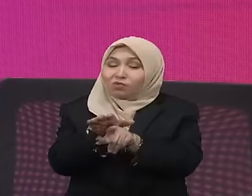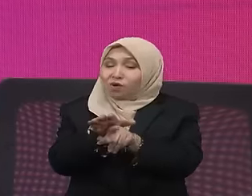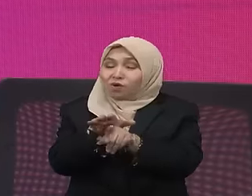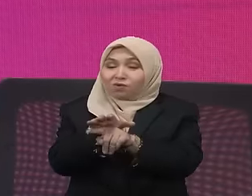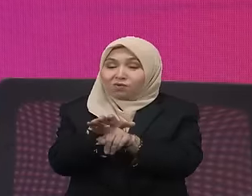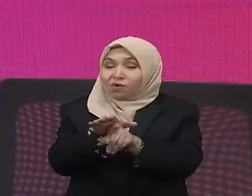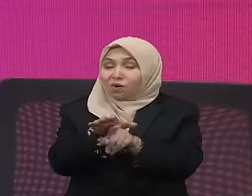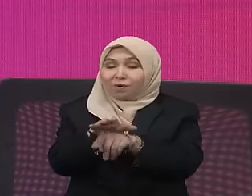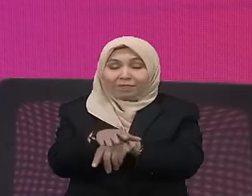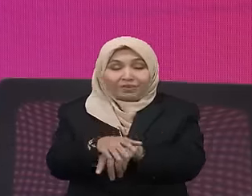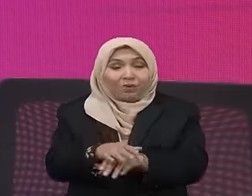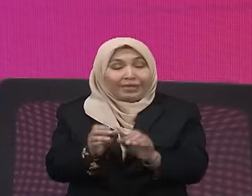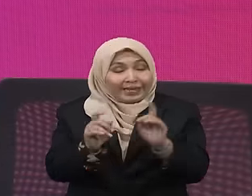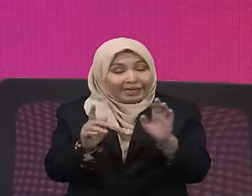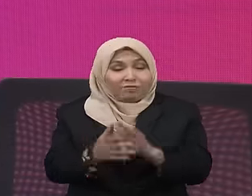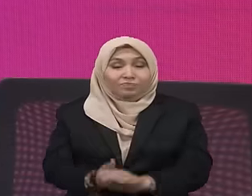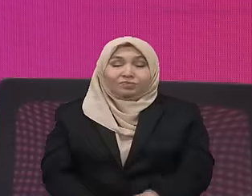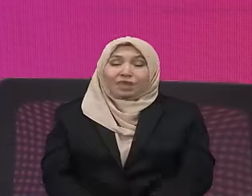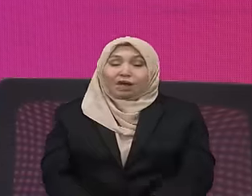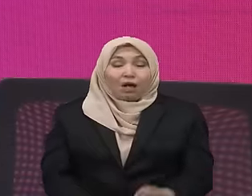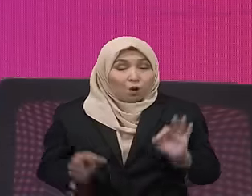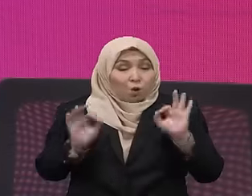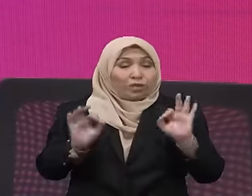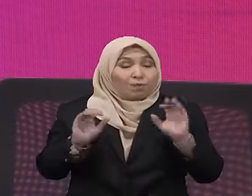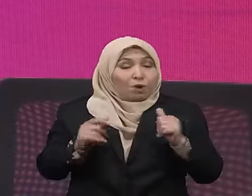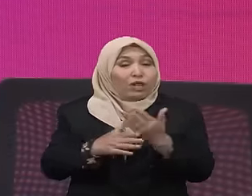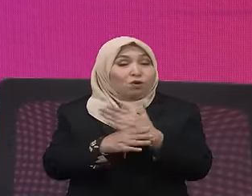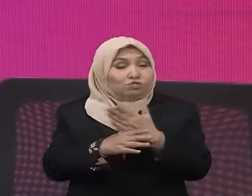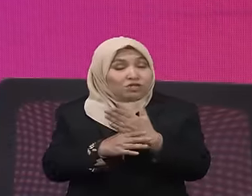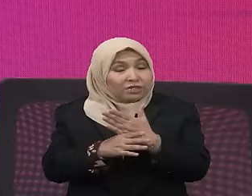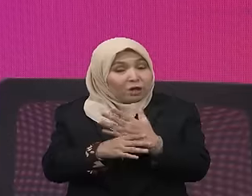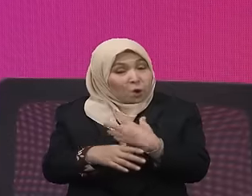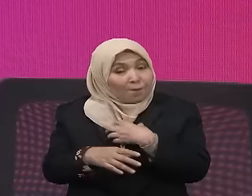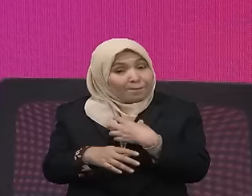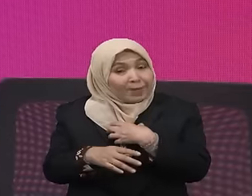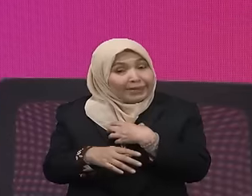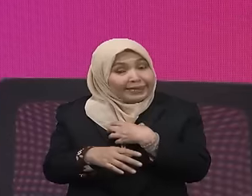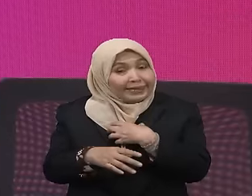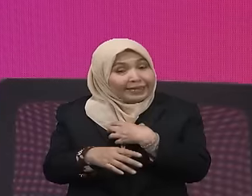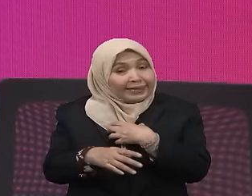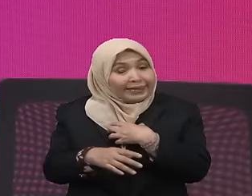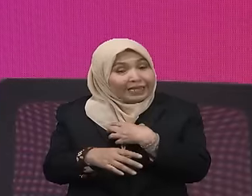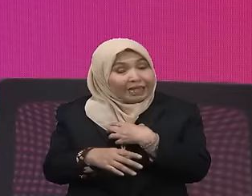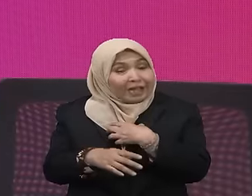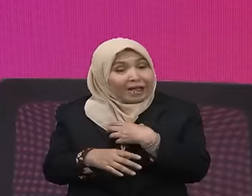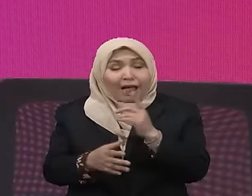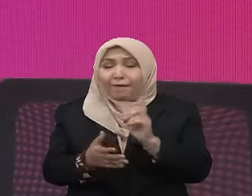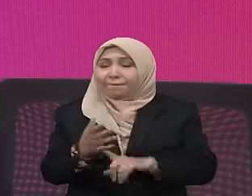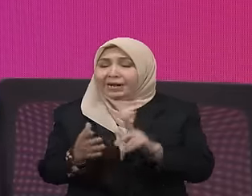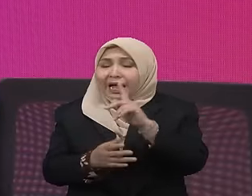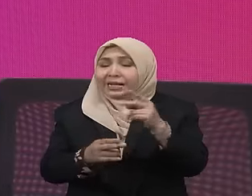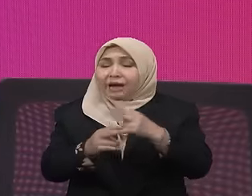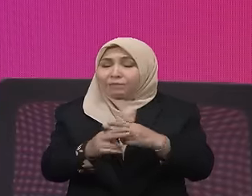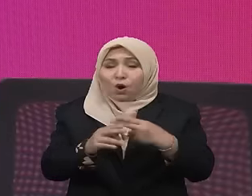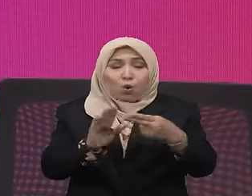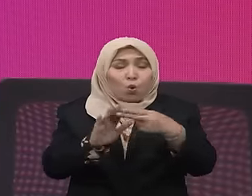Ha, kan? Okey. Boleh kongsikan di ruangan komen. Kan? Di ruangan komen. Apakah nama hukum